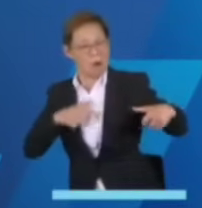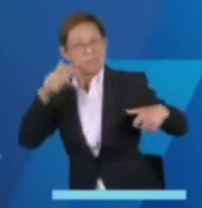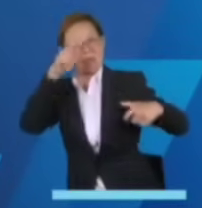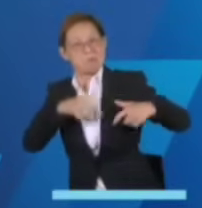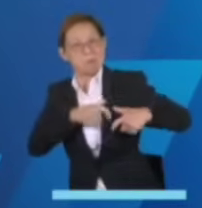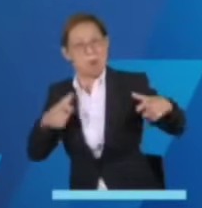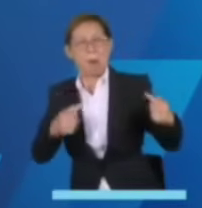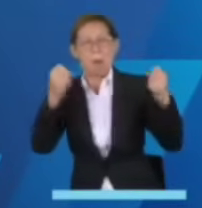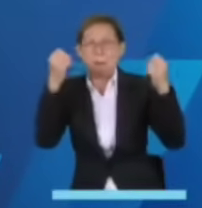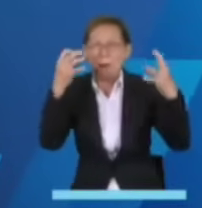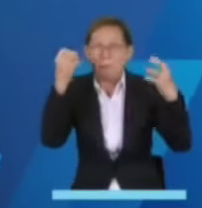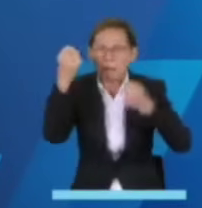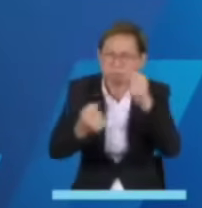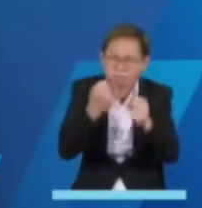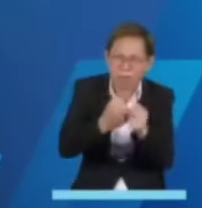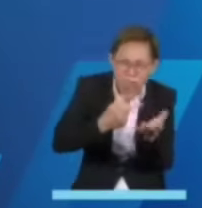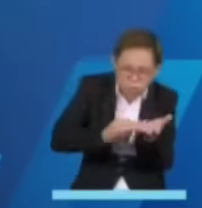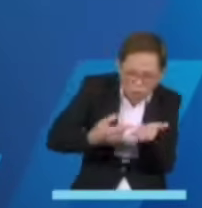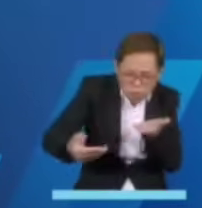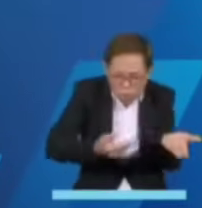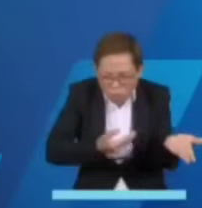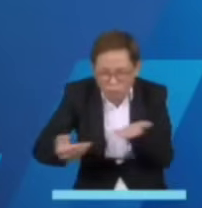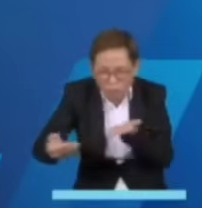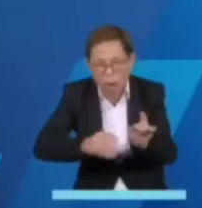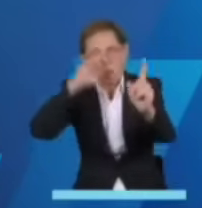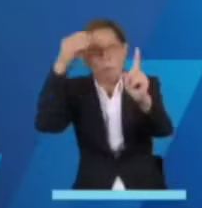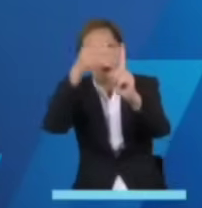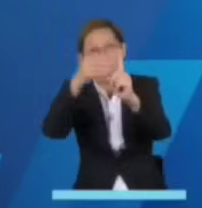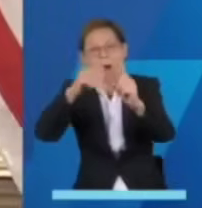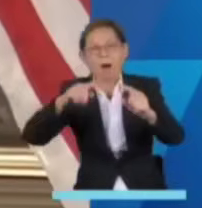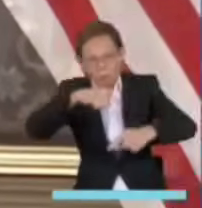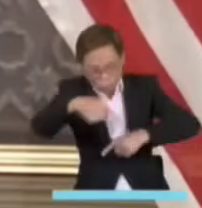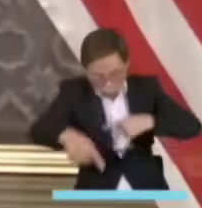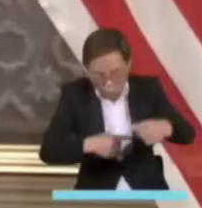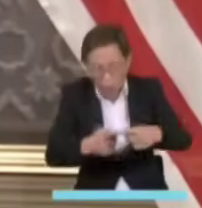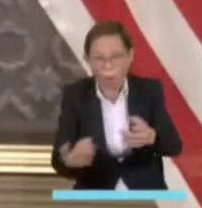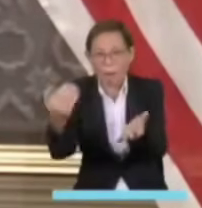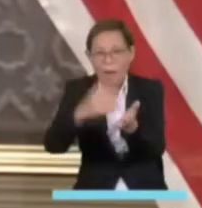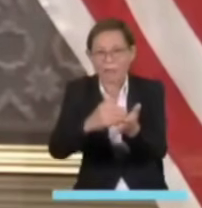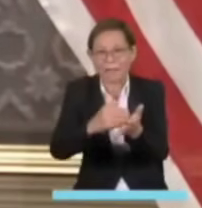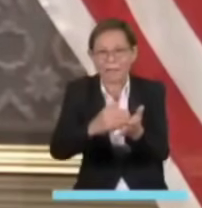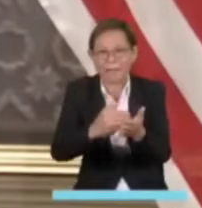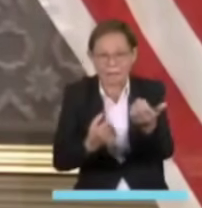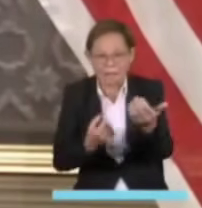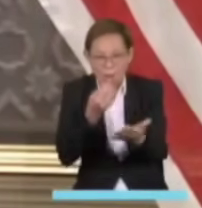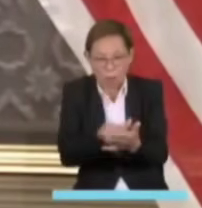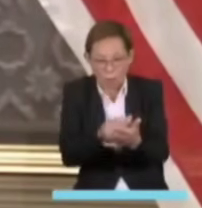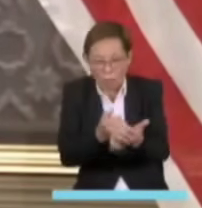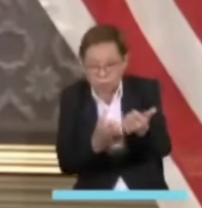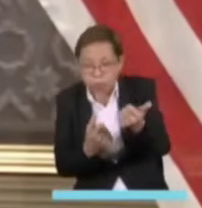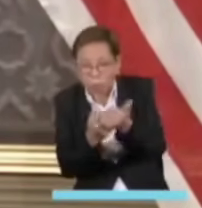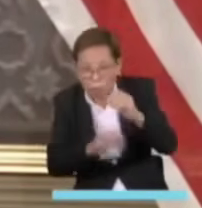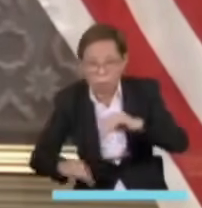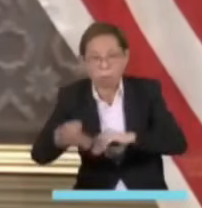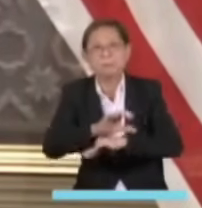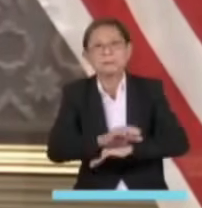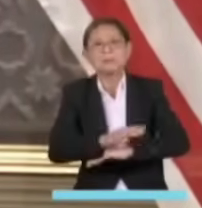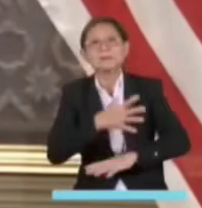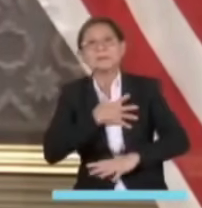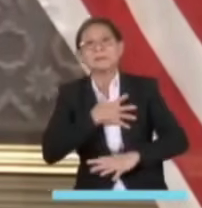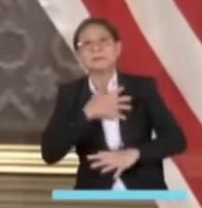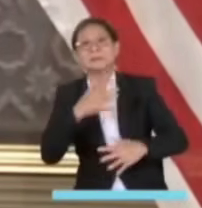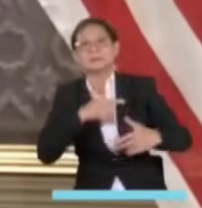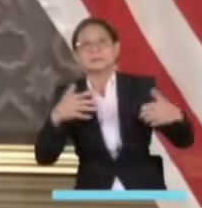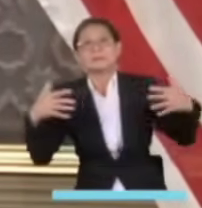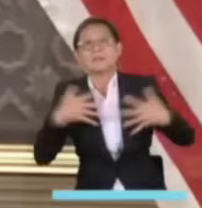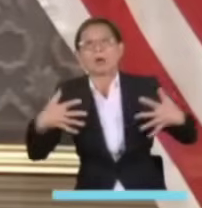kerana puluhan tahun dibincangkan soal penyasaran semula subsidi, tapi tidak ada tekad politik untuk melaksanakannya